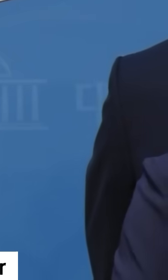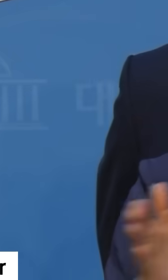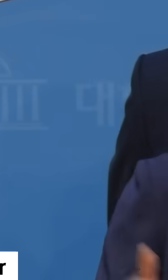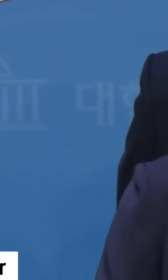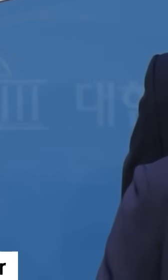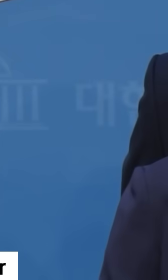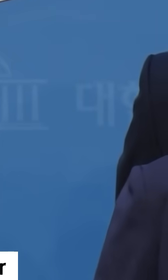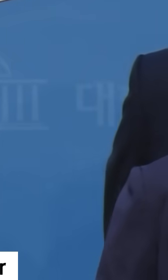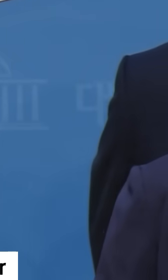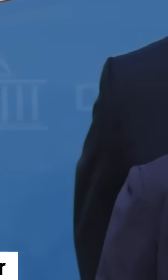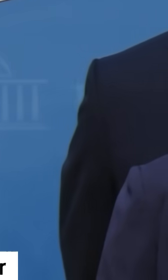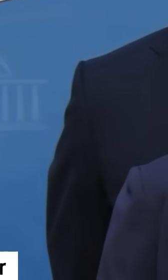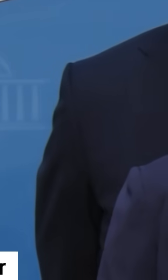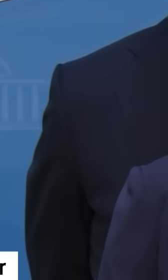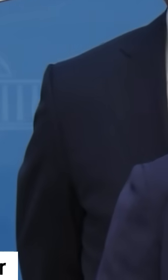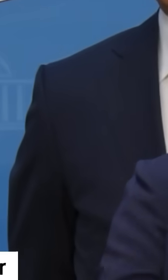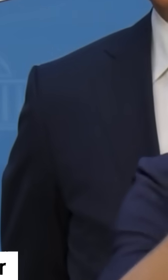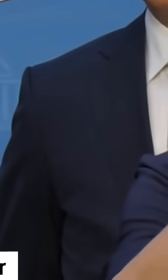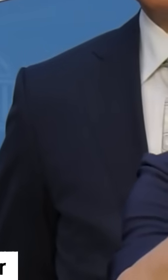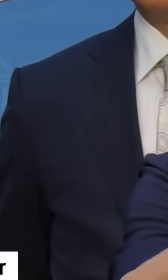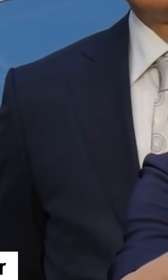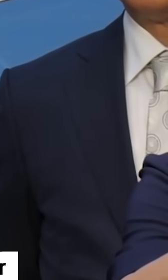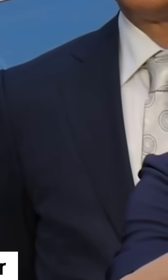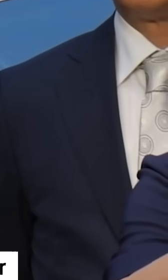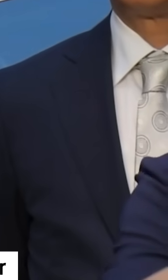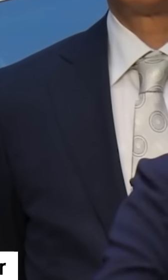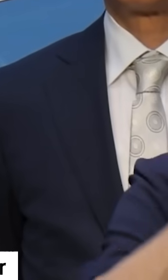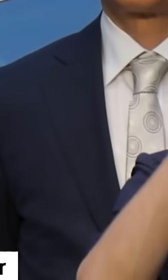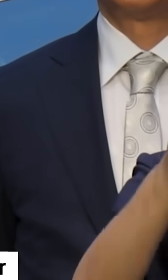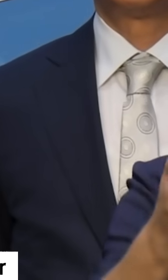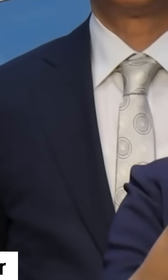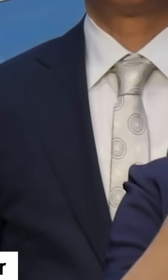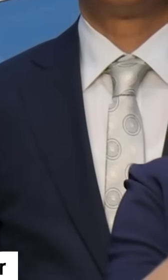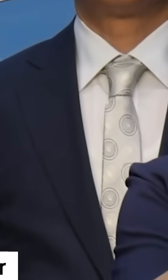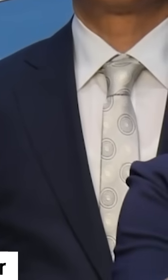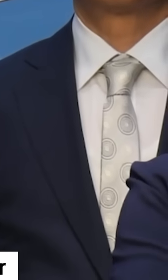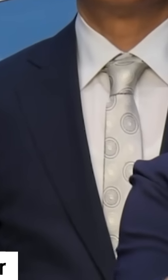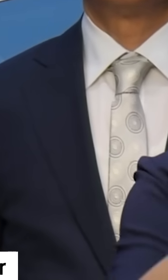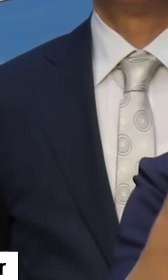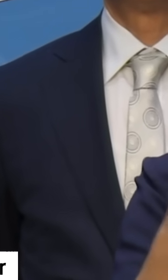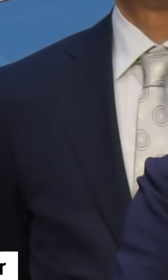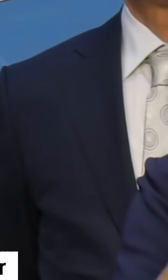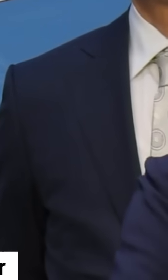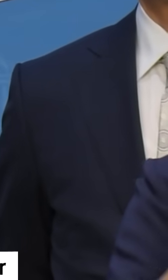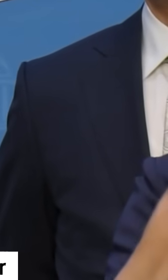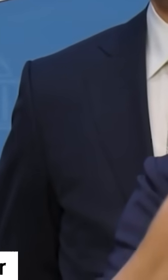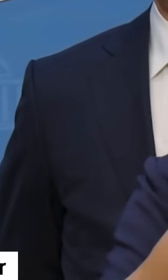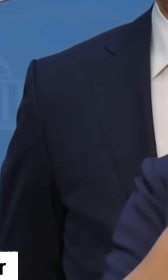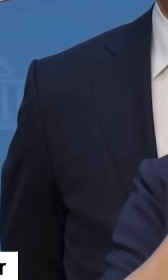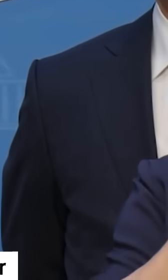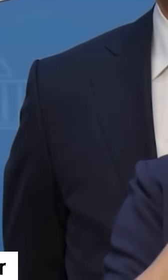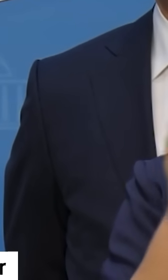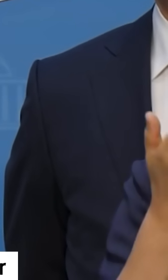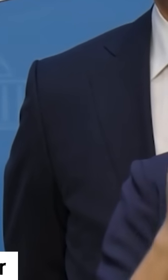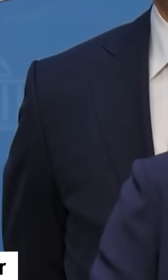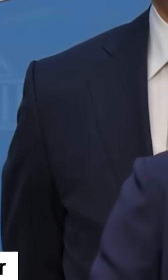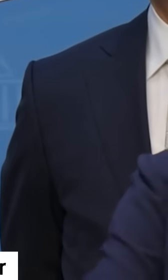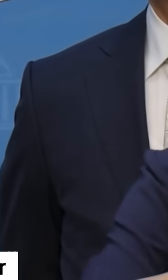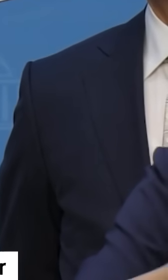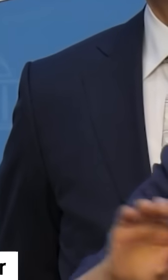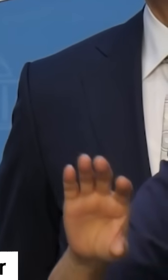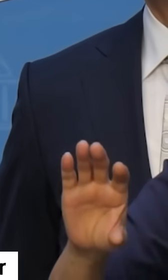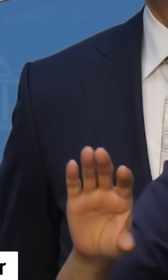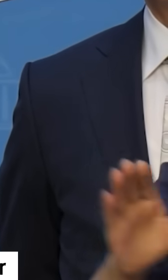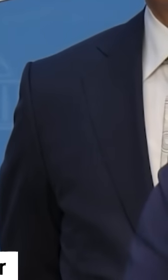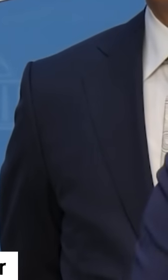시작되었습니다. 외식업 종사자로서는 너무나도 아쉬운 결정이지만 방류가 된다는